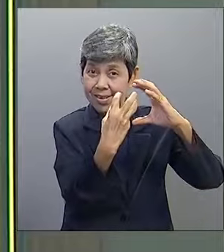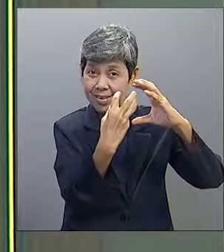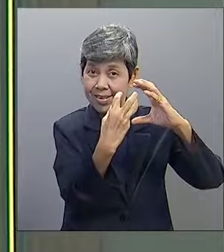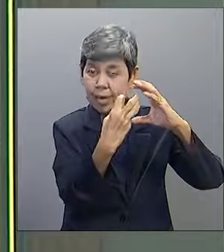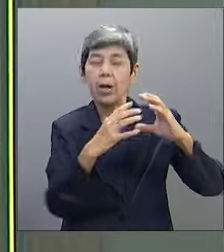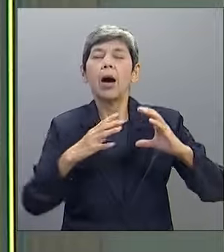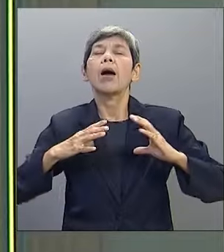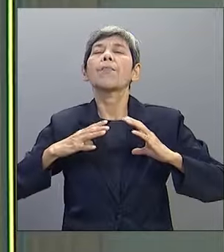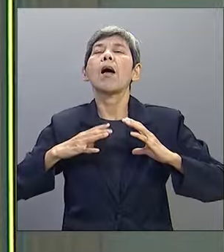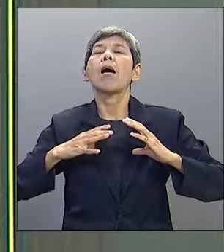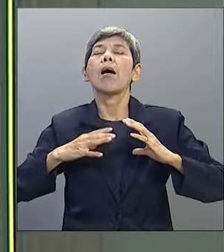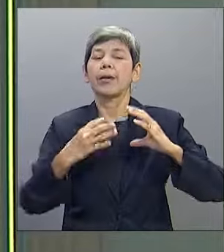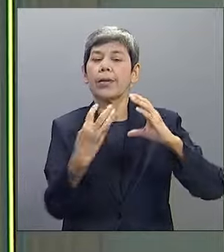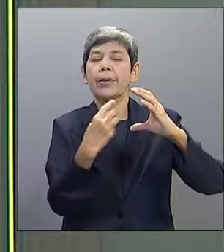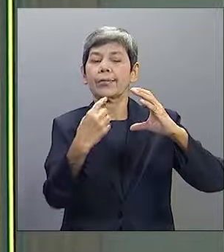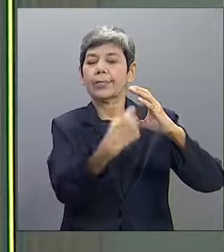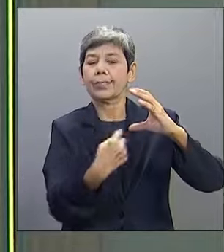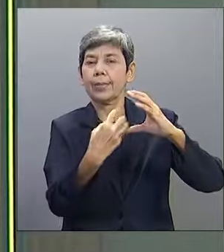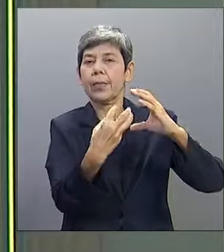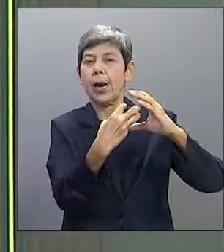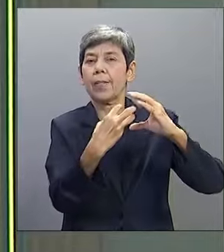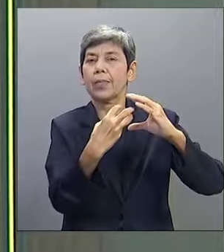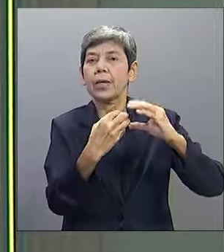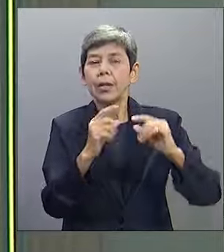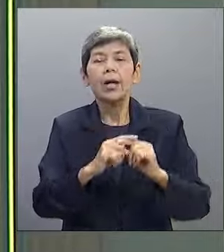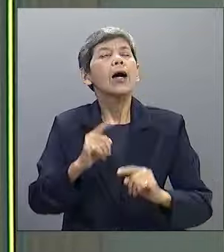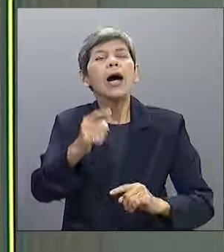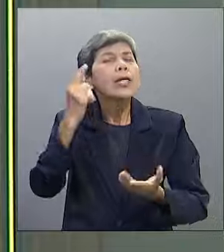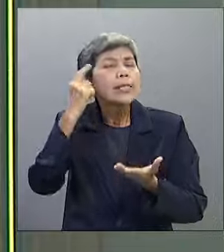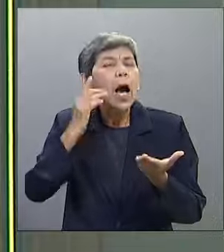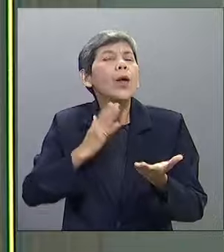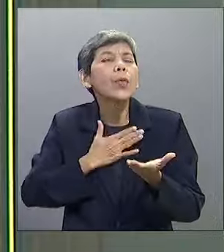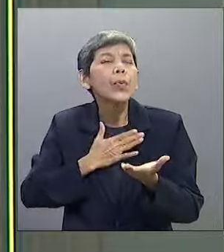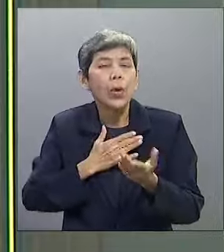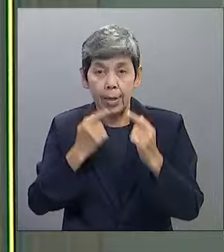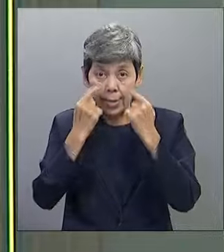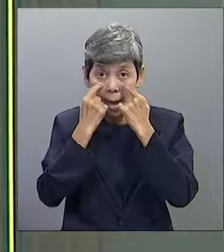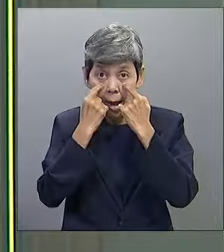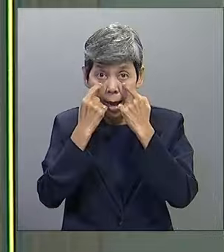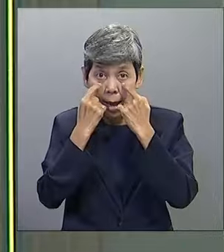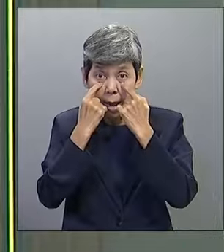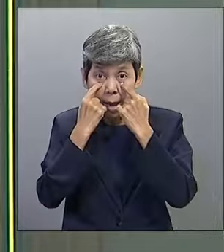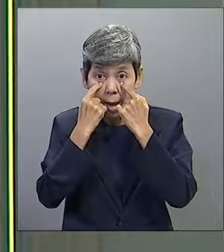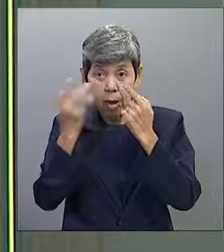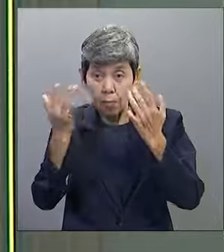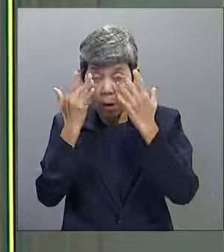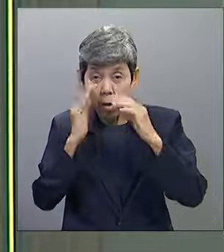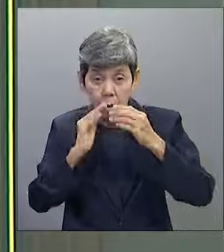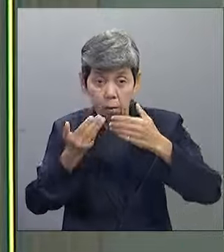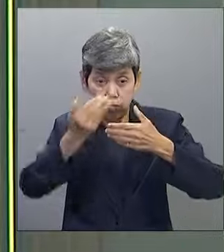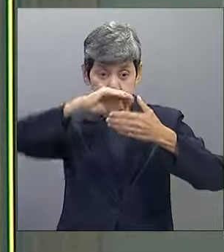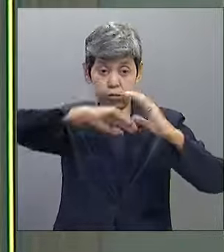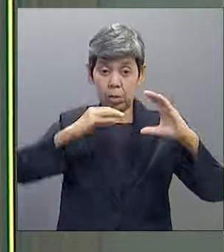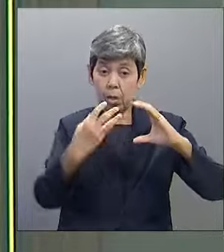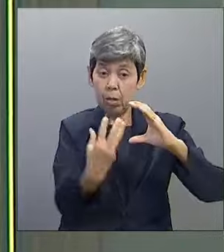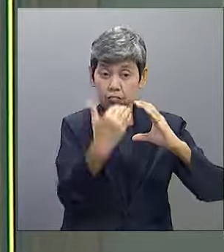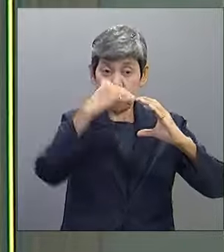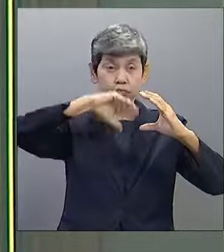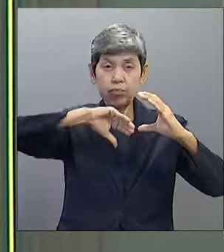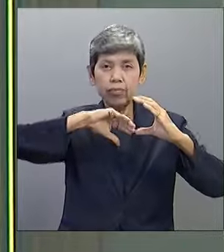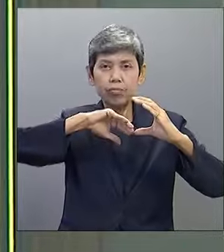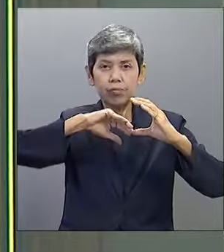การพักผ่อน ครับ แล้วก็อันที่3ก็ให้ทุกท่านสบายใจนะครับว่าตาคนเราเนี่ยคอนแทคเลนส์ไม่สามารถหลุดเข้าไปอยู่ข้างในได้ส่วนใหญ่จะไหลไป